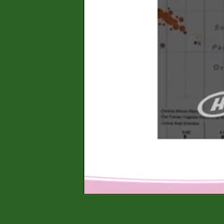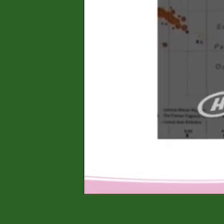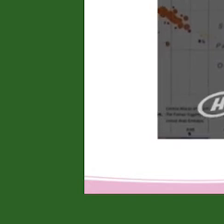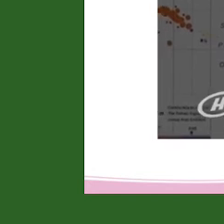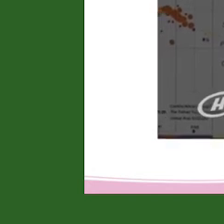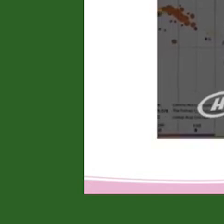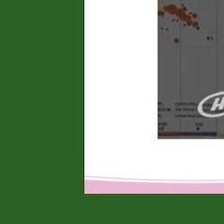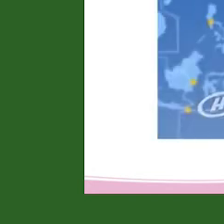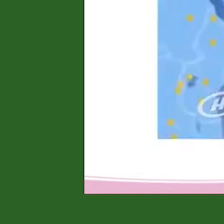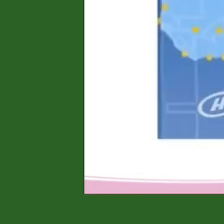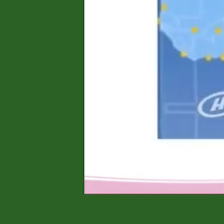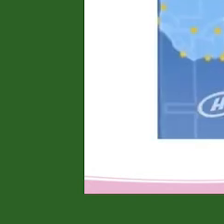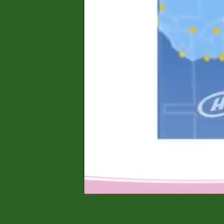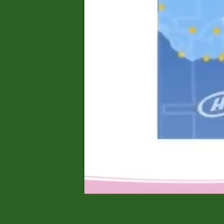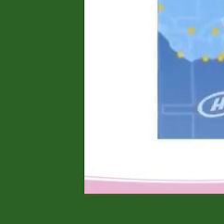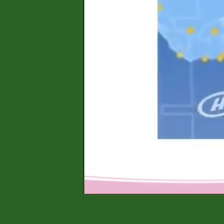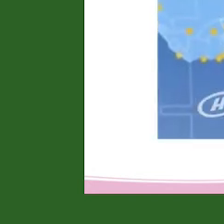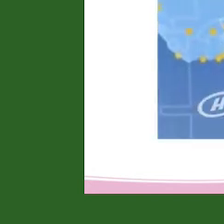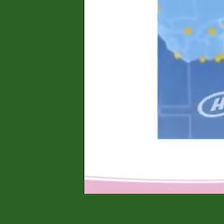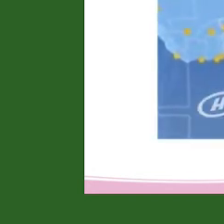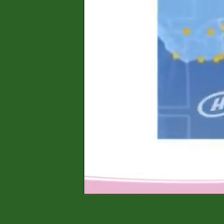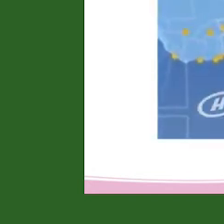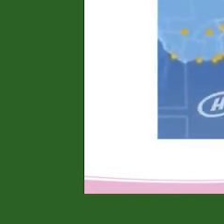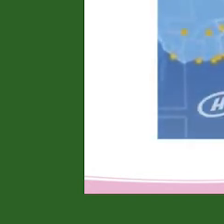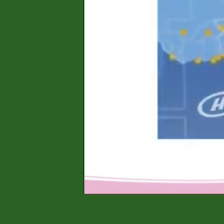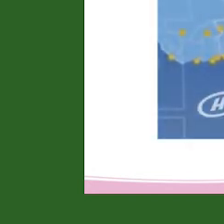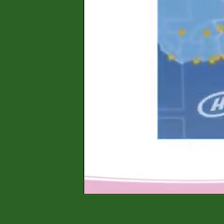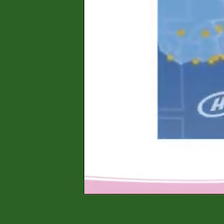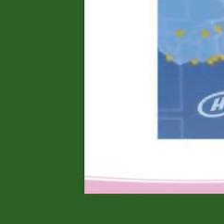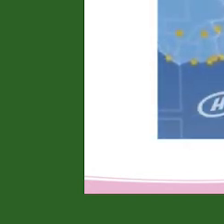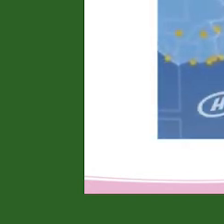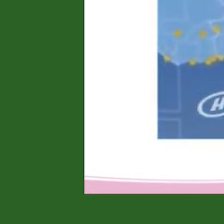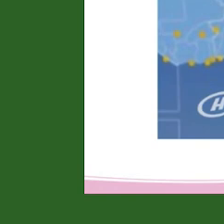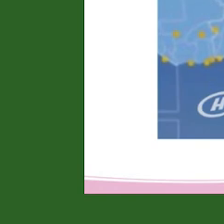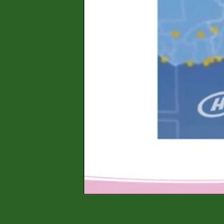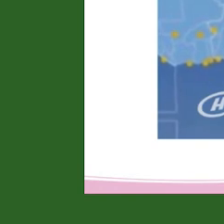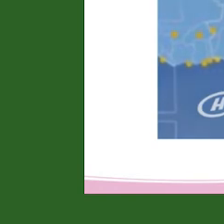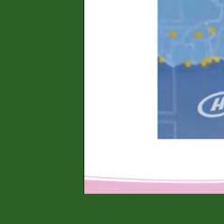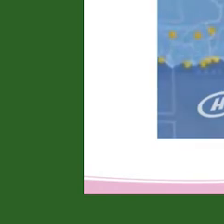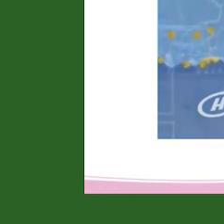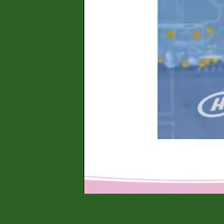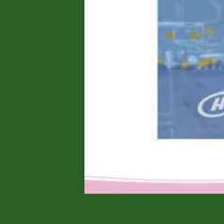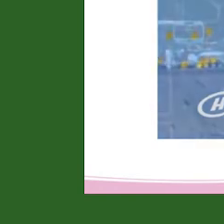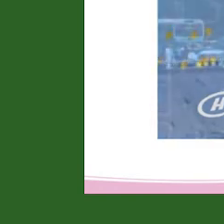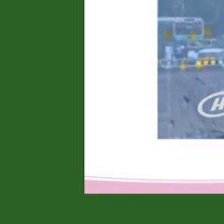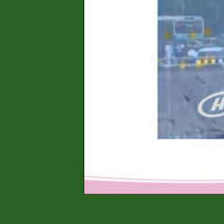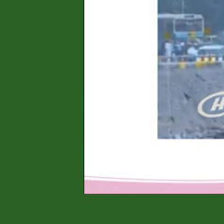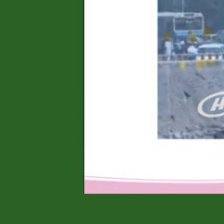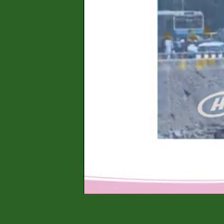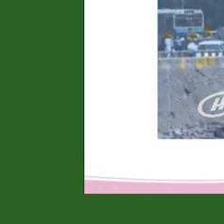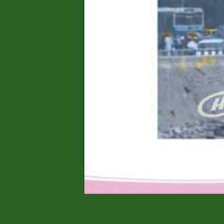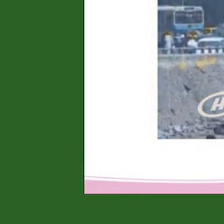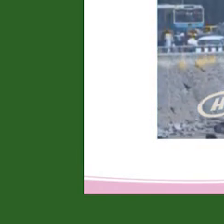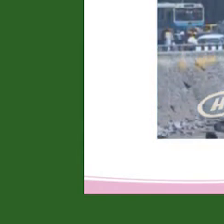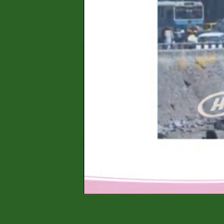с наличием на нашей планете часовых поясов. При пересечении афгано-китайской границы вы переводите часы сразу на 3,5 часа вперед.